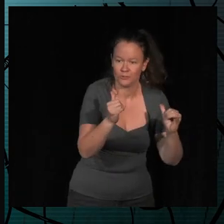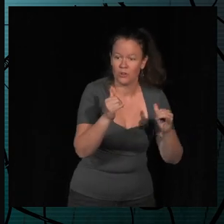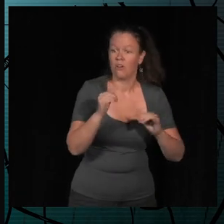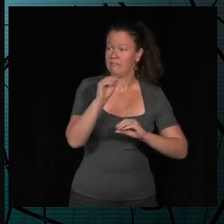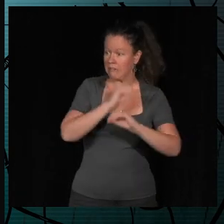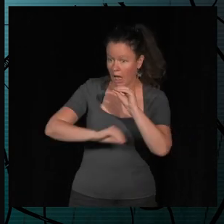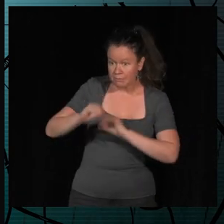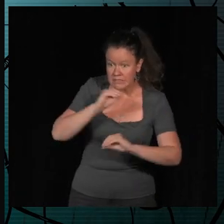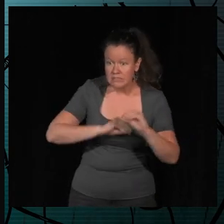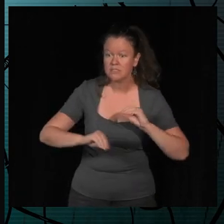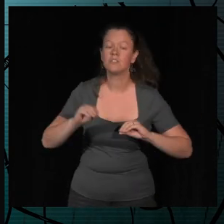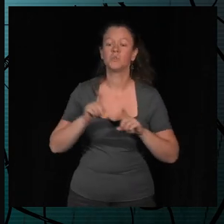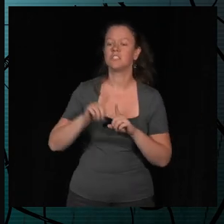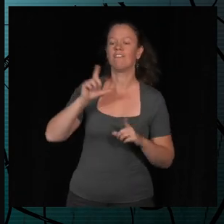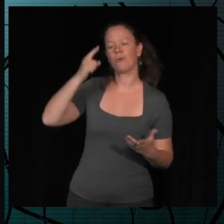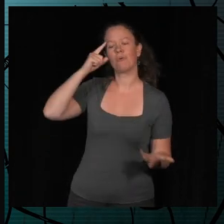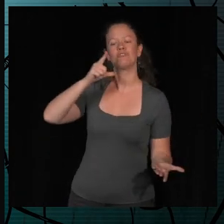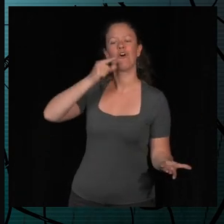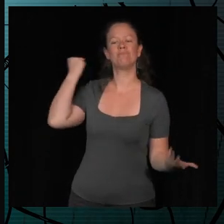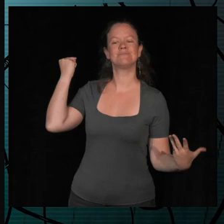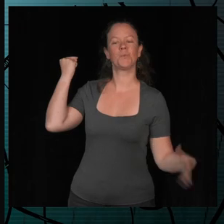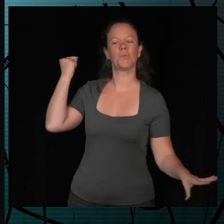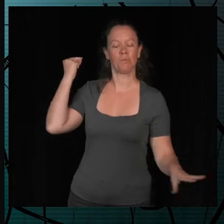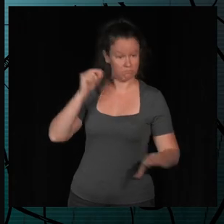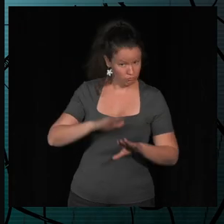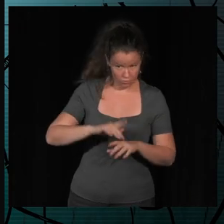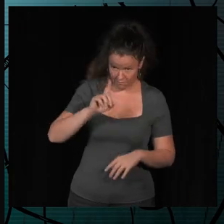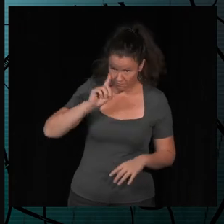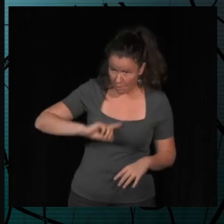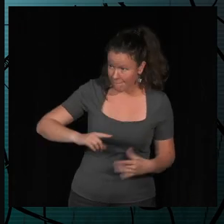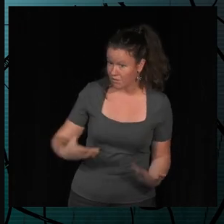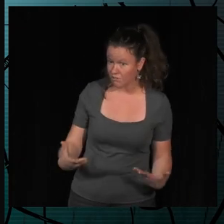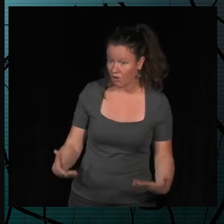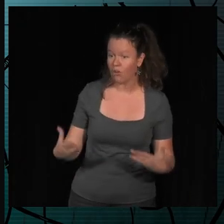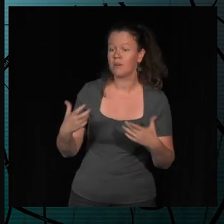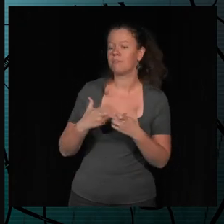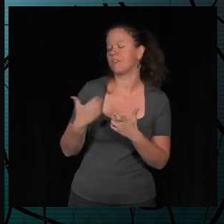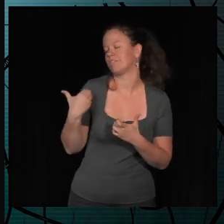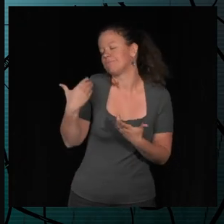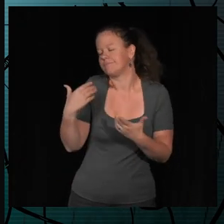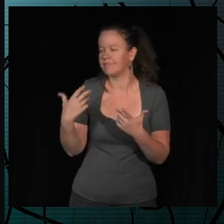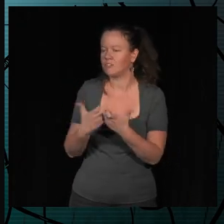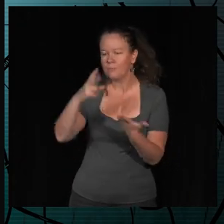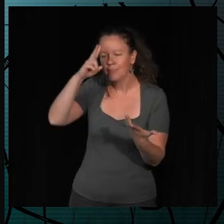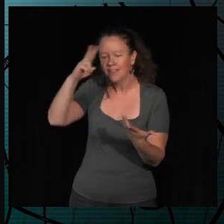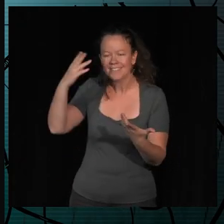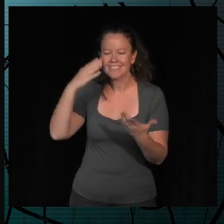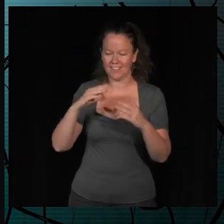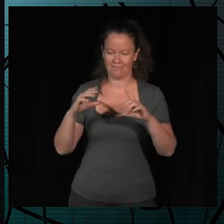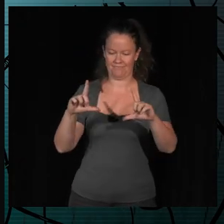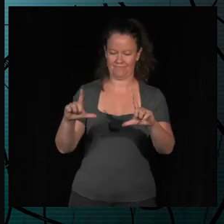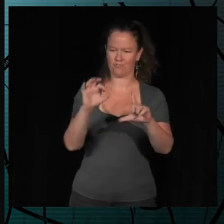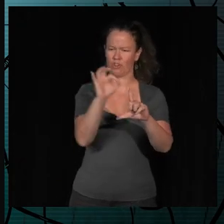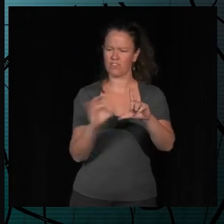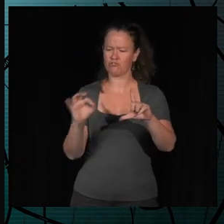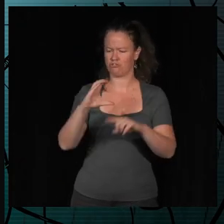que bah les femmes se sont beaucoup mises à jouer aux jeux vidéo notamment bon l'exemple bête mais de Candy crush et du coup on s'est mis à avoir des usages